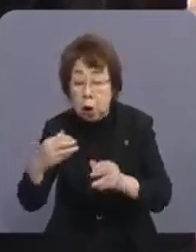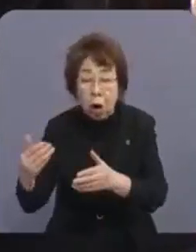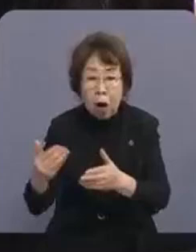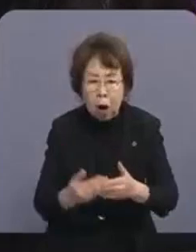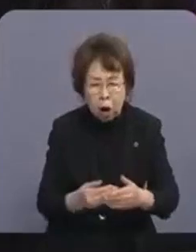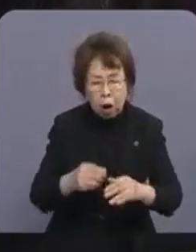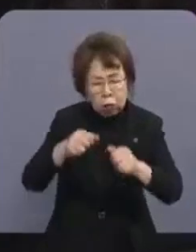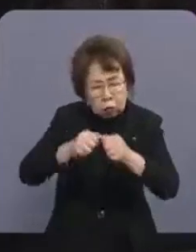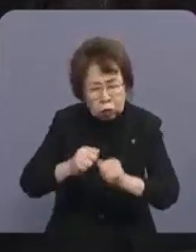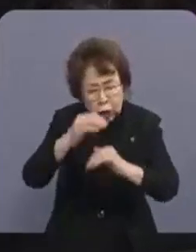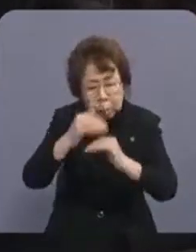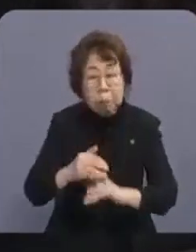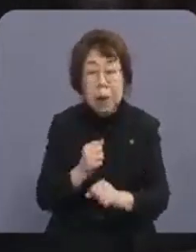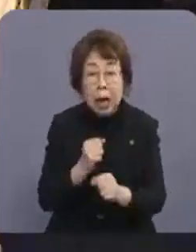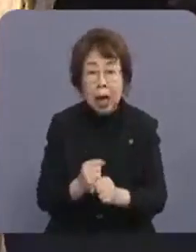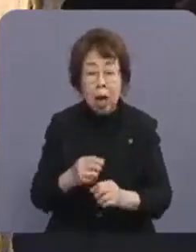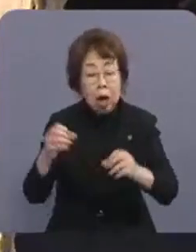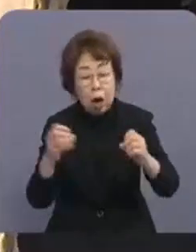구체적